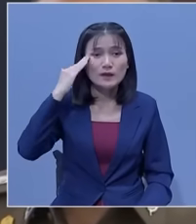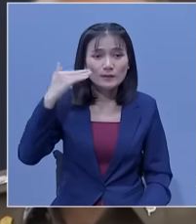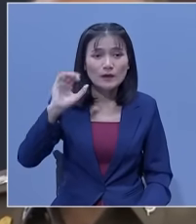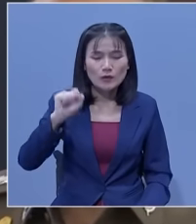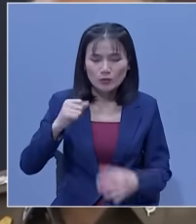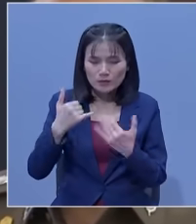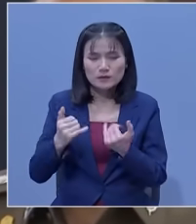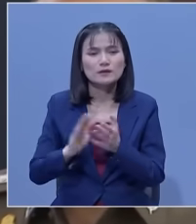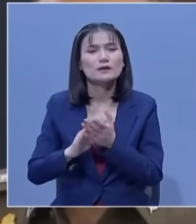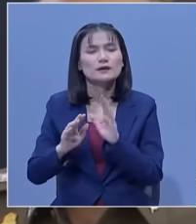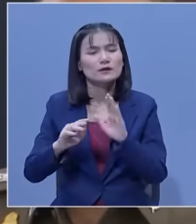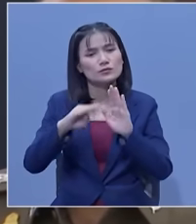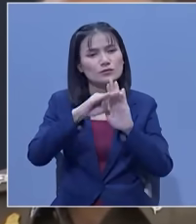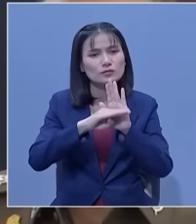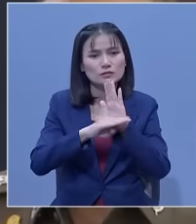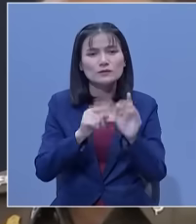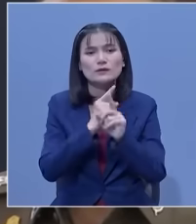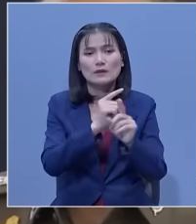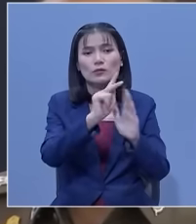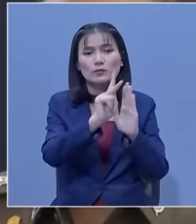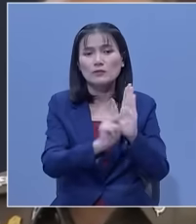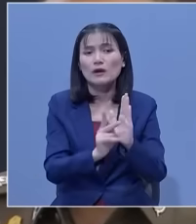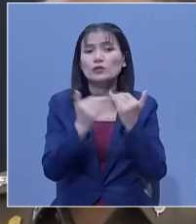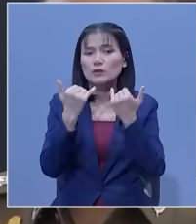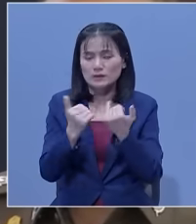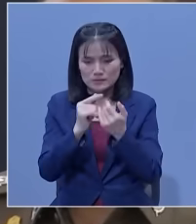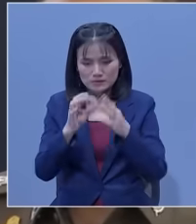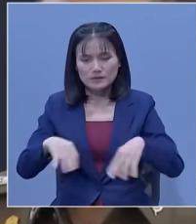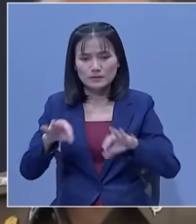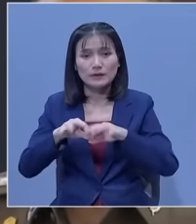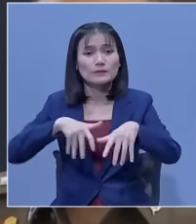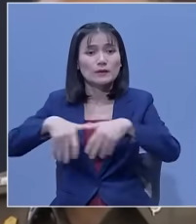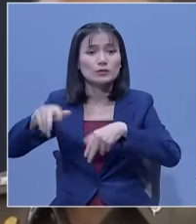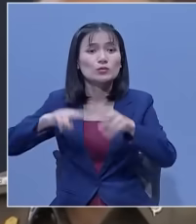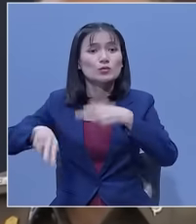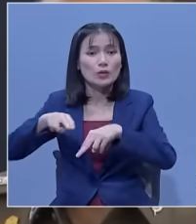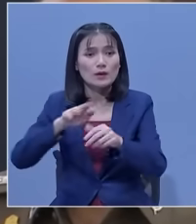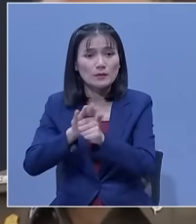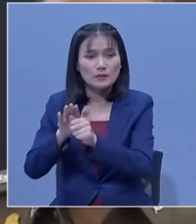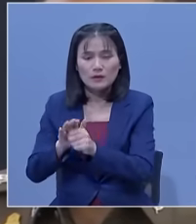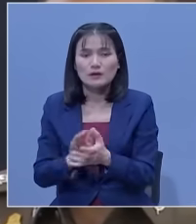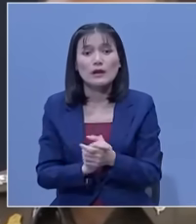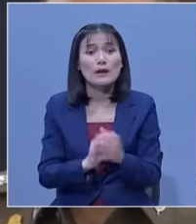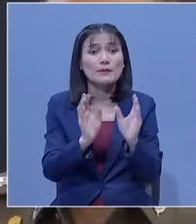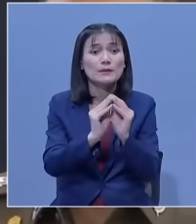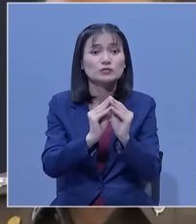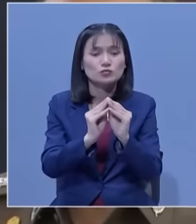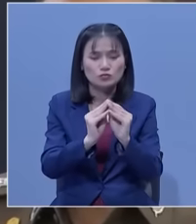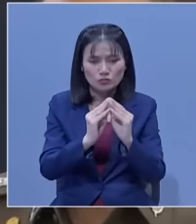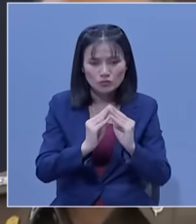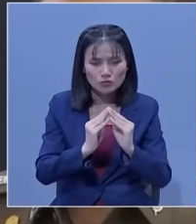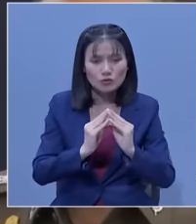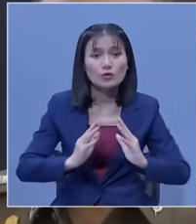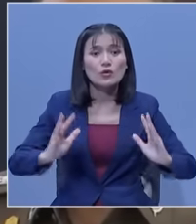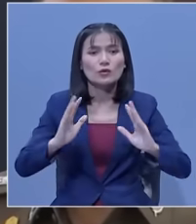ภารกิจใหญ่ตอนนี้คือดูแลประชาชนและในที่ประชุมก็ได้เน้นย้ำ 10เรื่องด้วยกันนะคะทั้ง